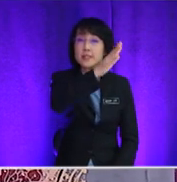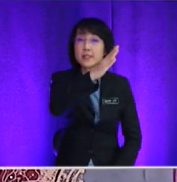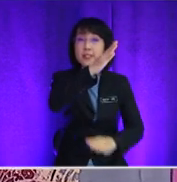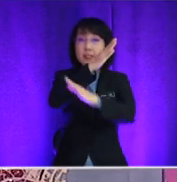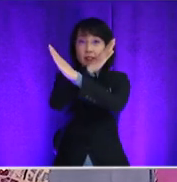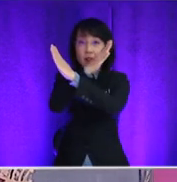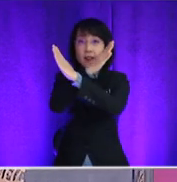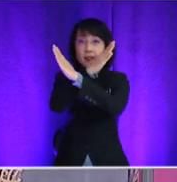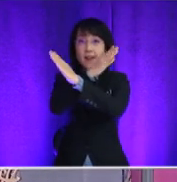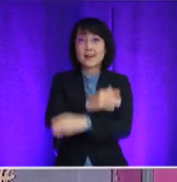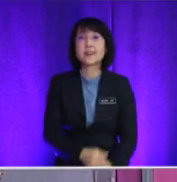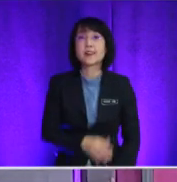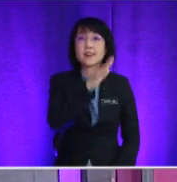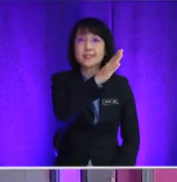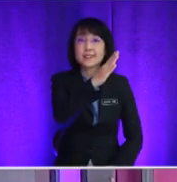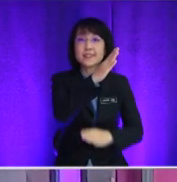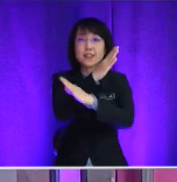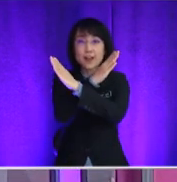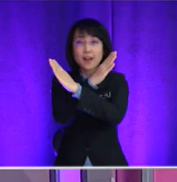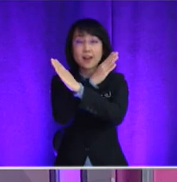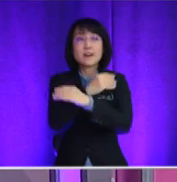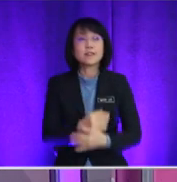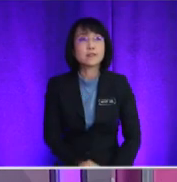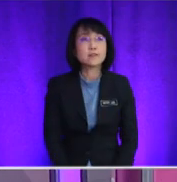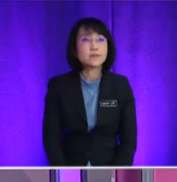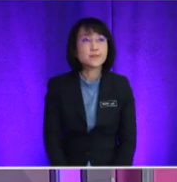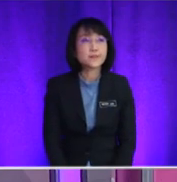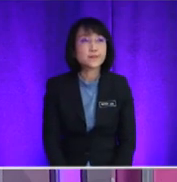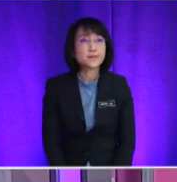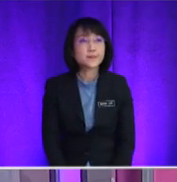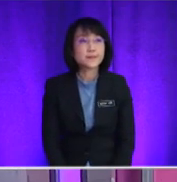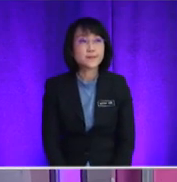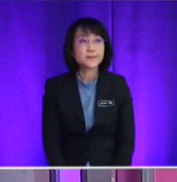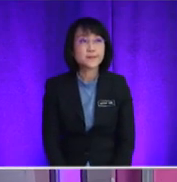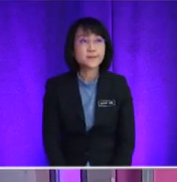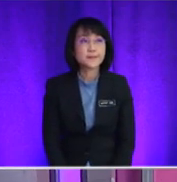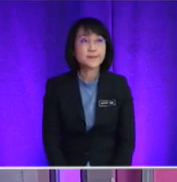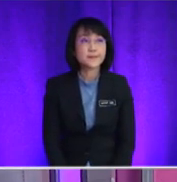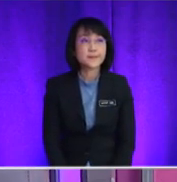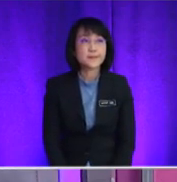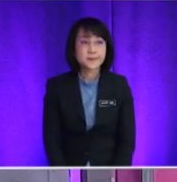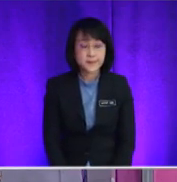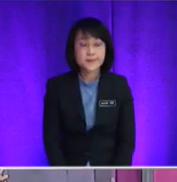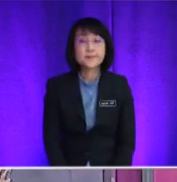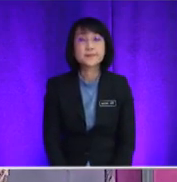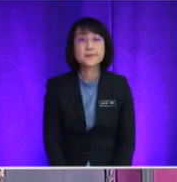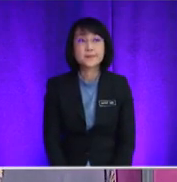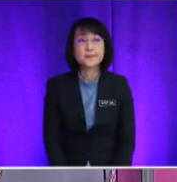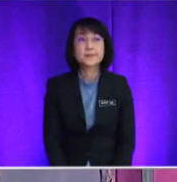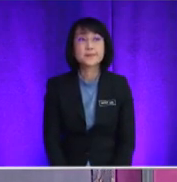Ayah ini mungkin di luar sana kurang mengetahui ya tapi bagi murid-murid mata pelajaran saya rumah tangga